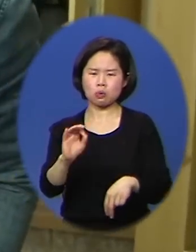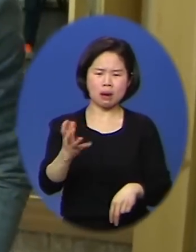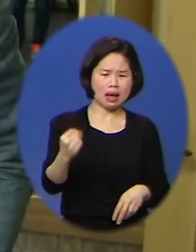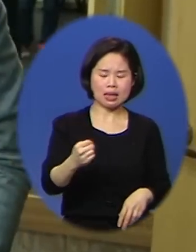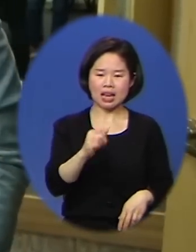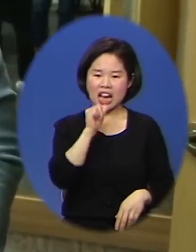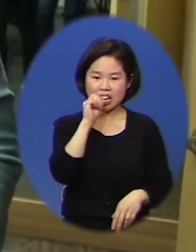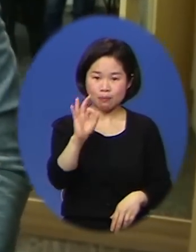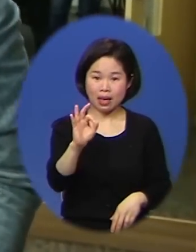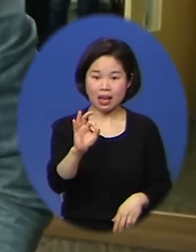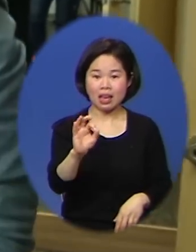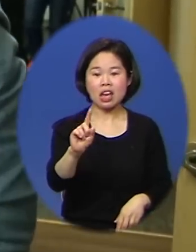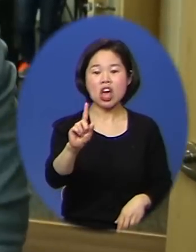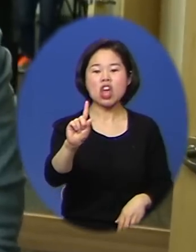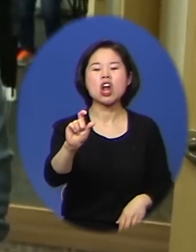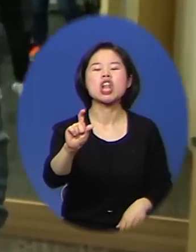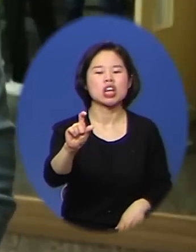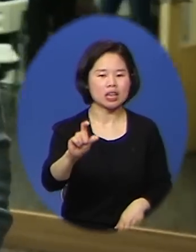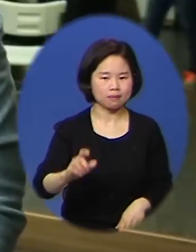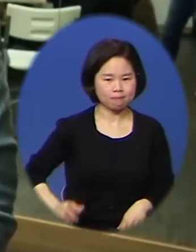많아 100원짜리 한 15개